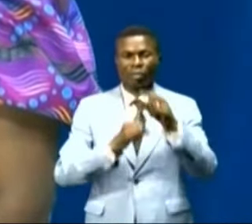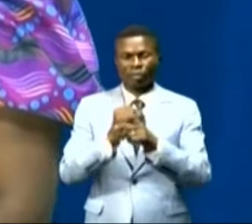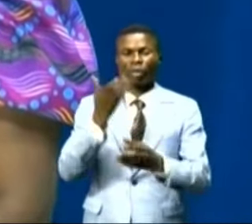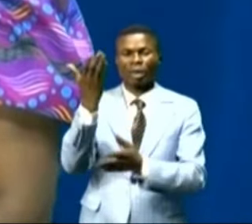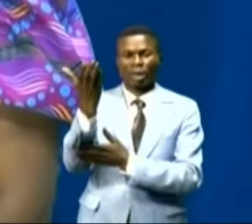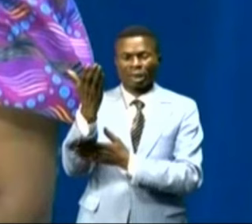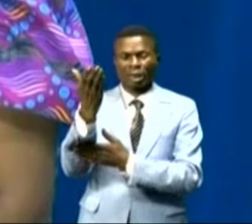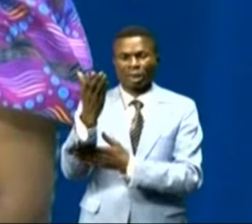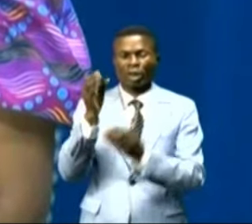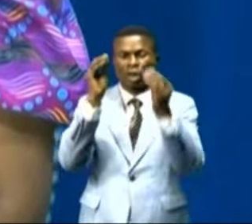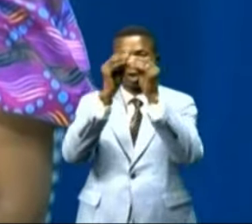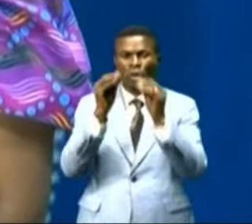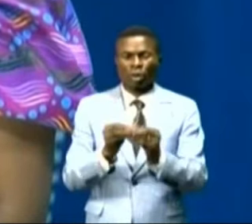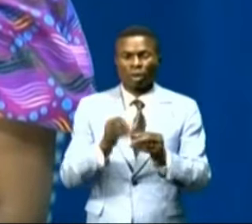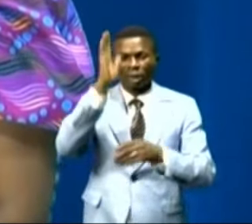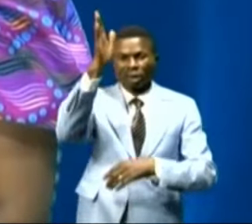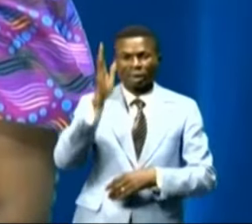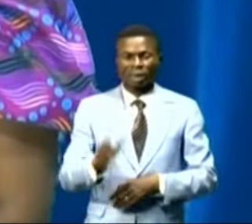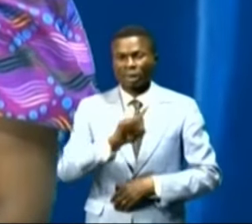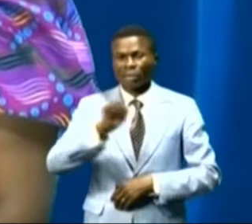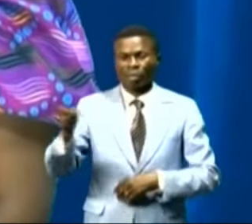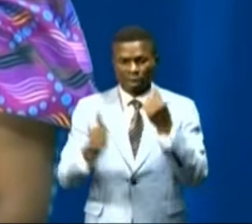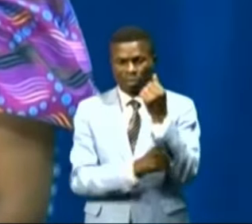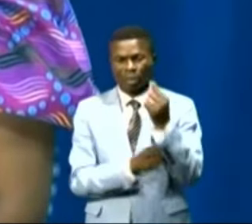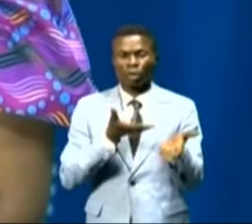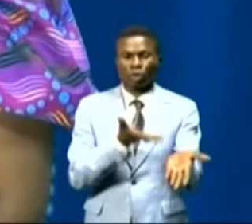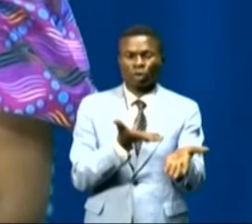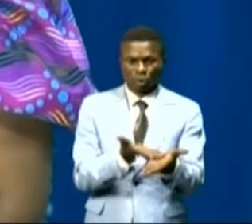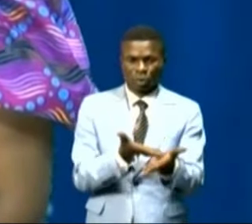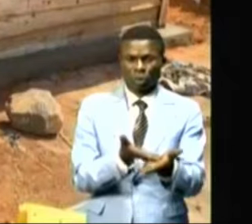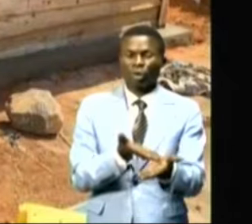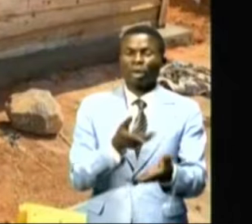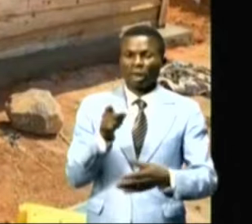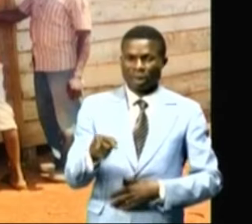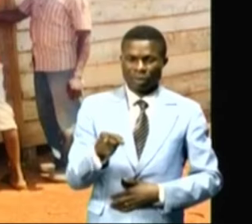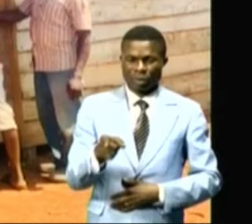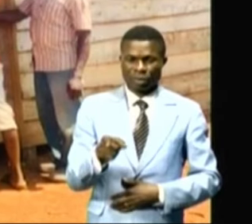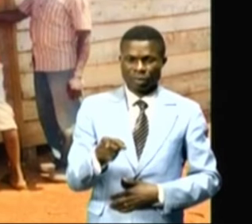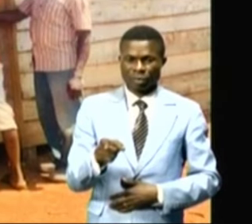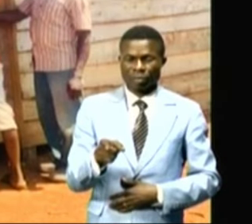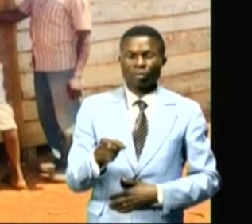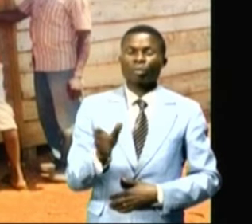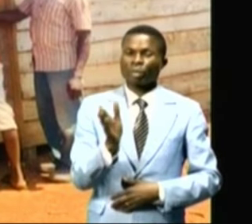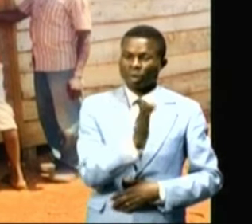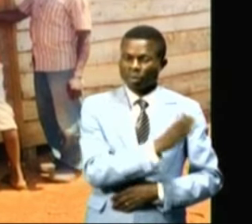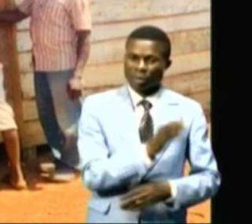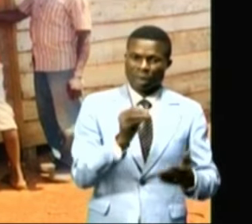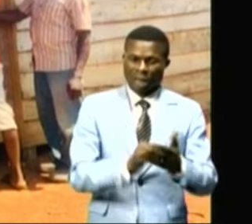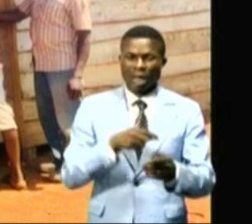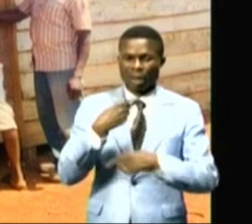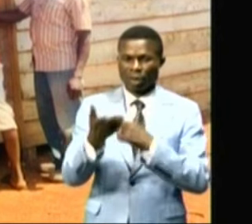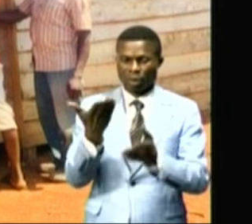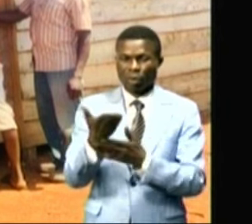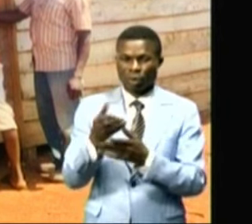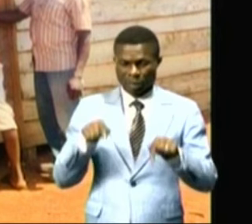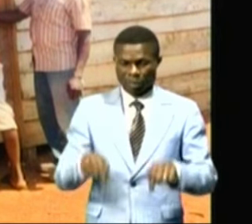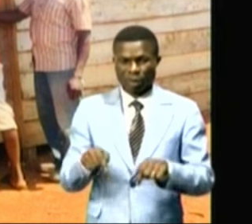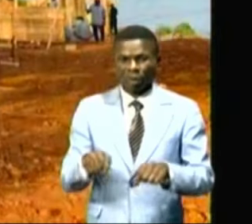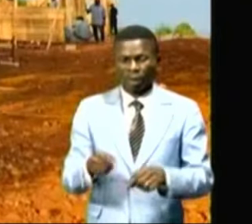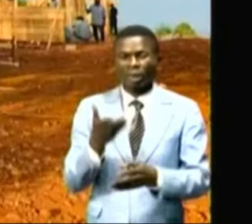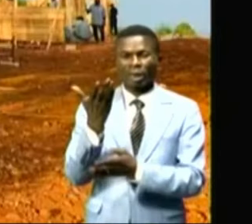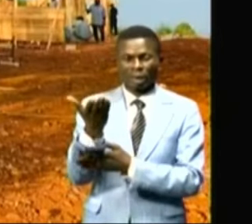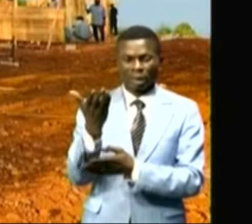pour atteindre au moins 500 000 personnes que nous voulons assister. Et à part ça, nous avons aussi lancé en interne un